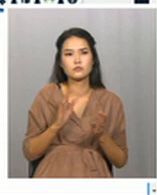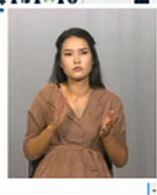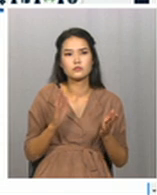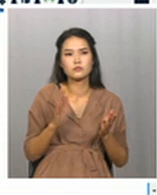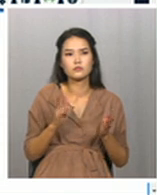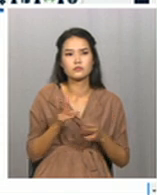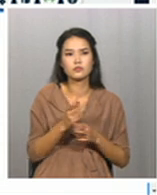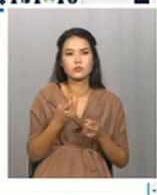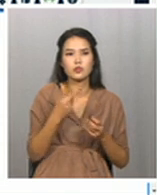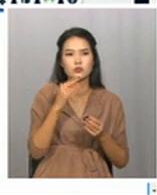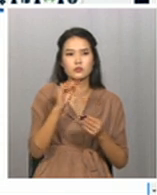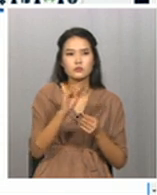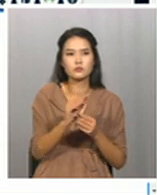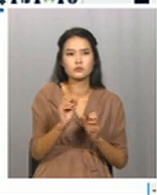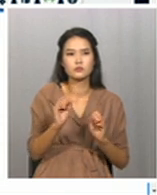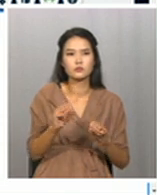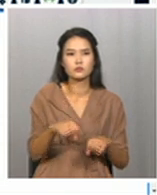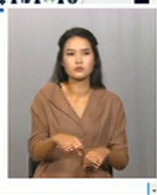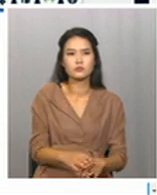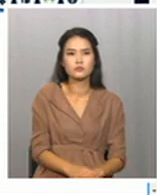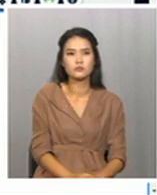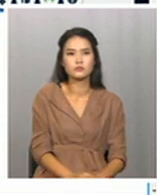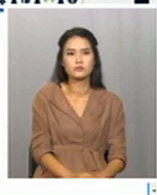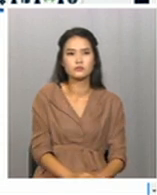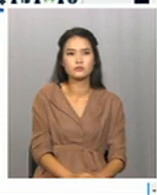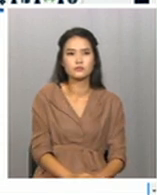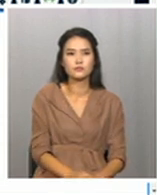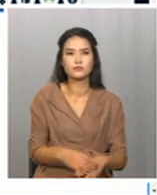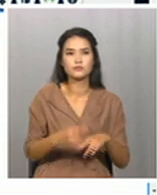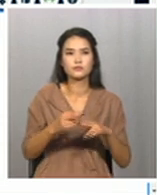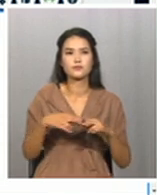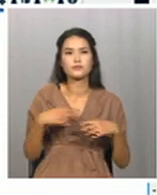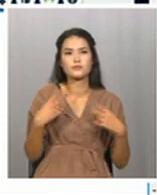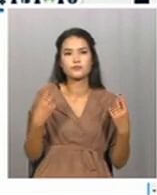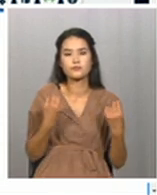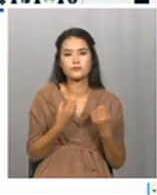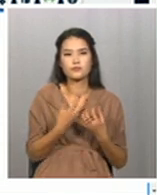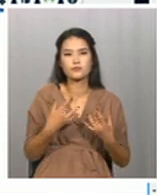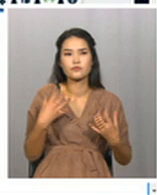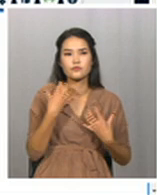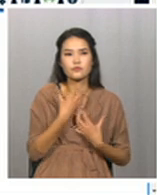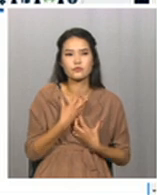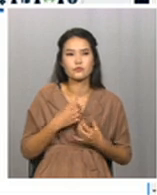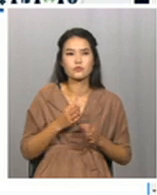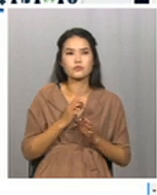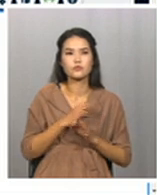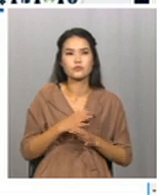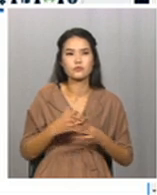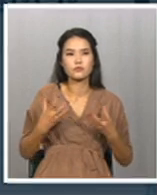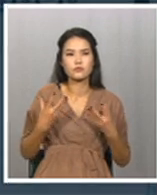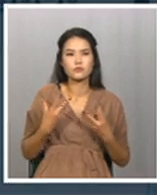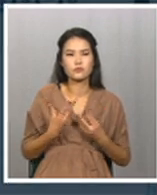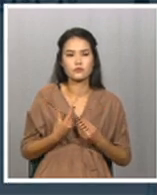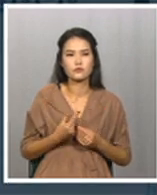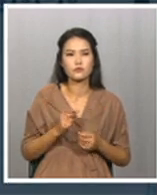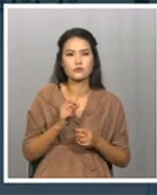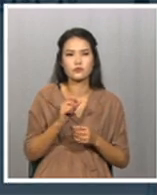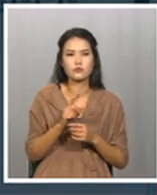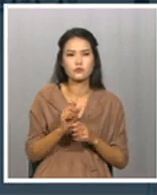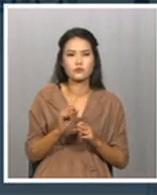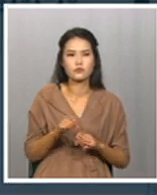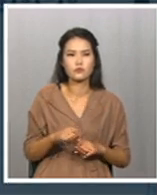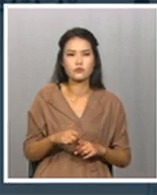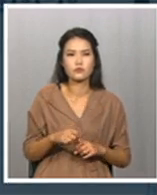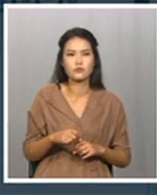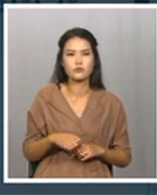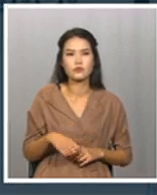Біз осылай әртүрлі қажетті дизайндарды қолдану арқылы Wix сайт конструкторында